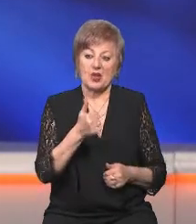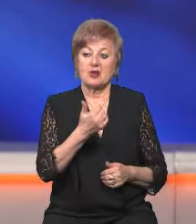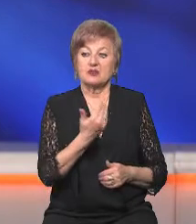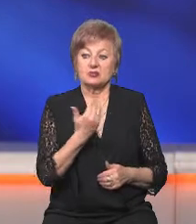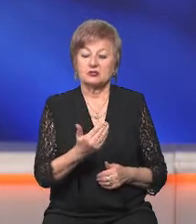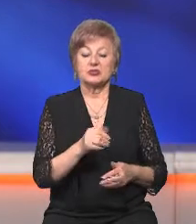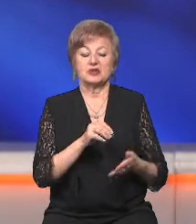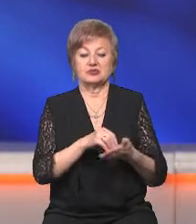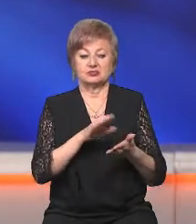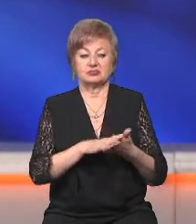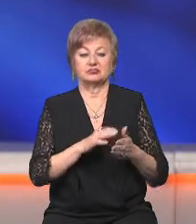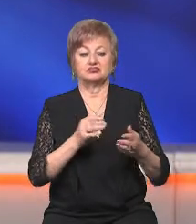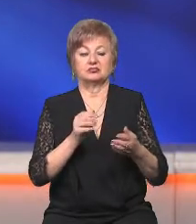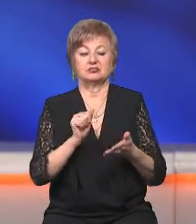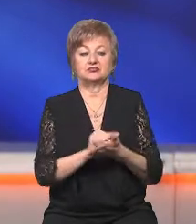можна зазначити, що